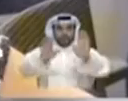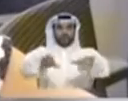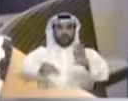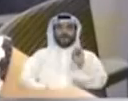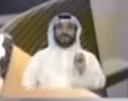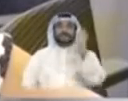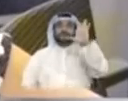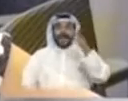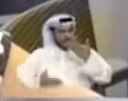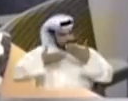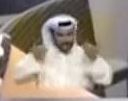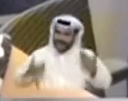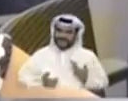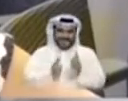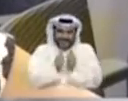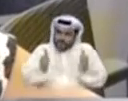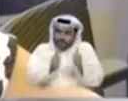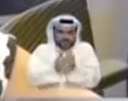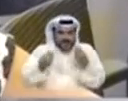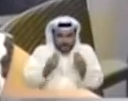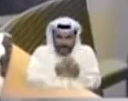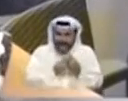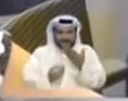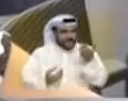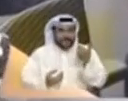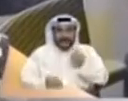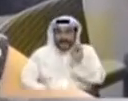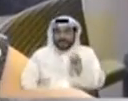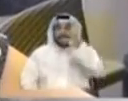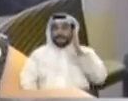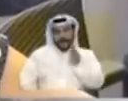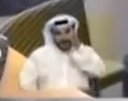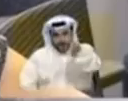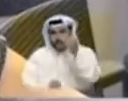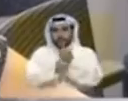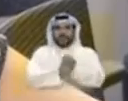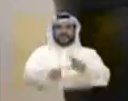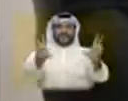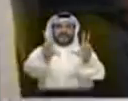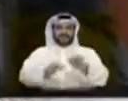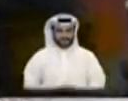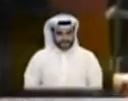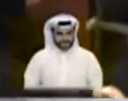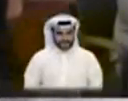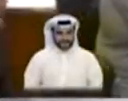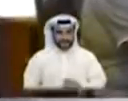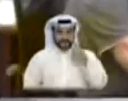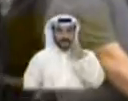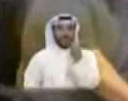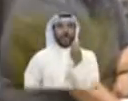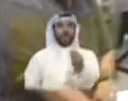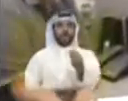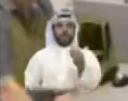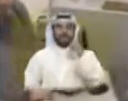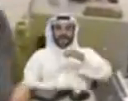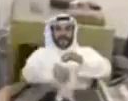مهنتنا تتطلب نقدم للمشاهدين خدمة إعلامية بكل الظروف وكل المناسبات. من الجميل أن